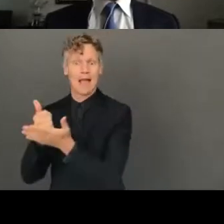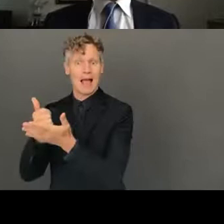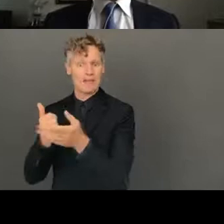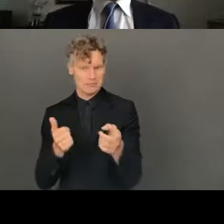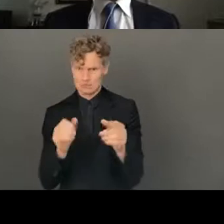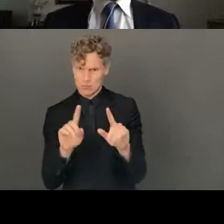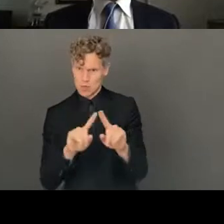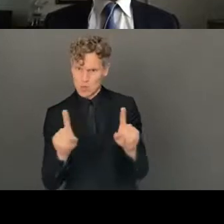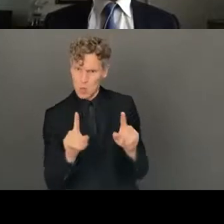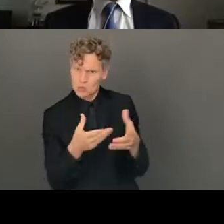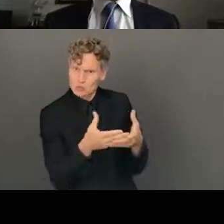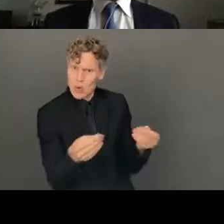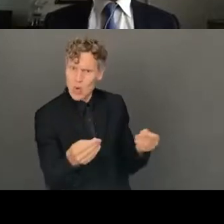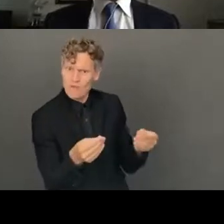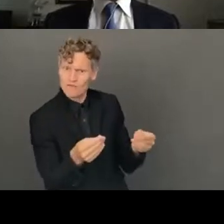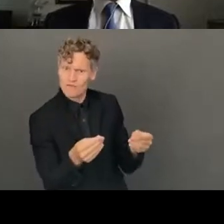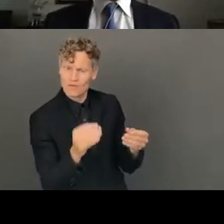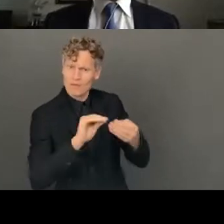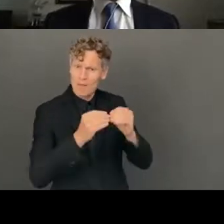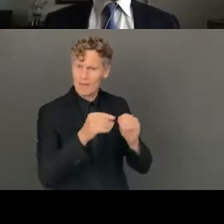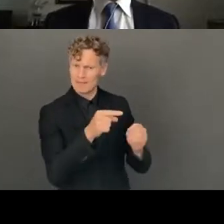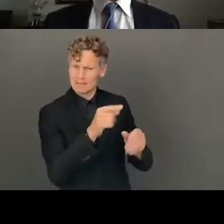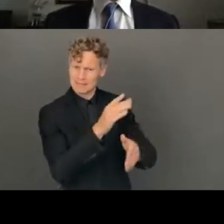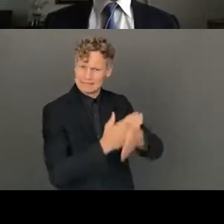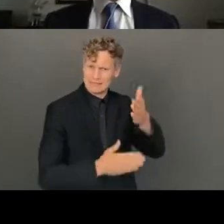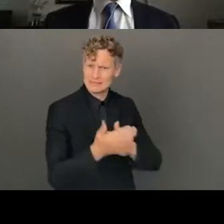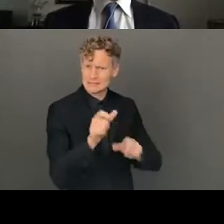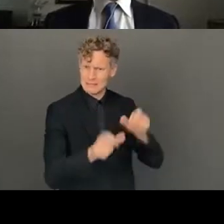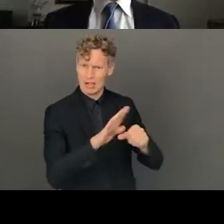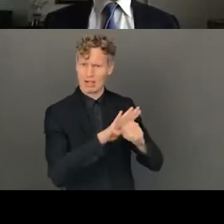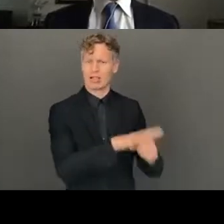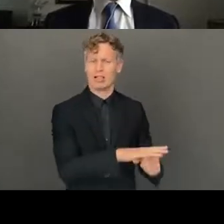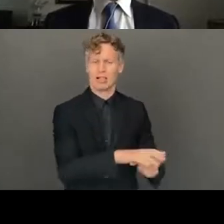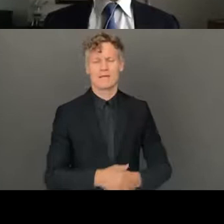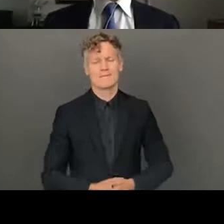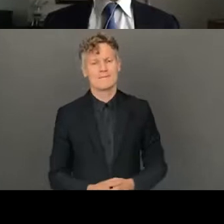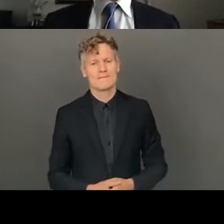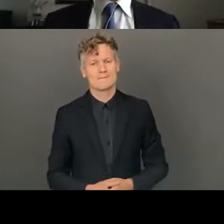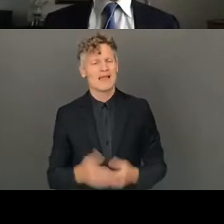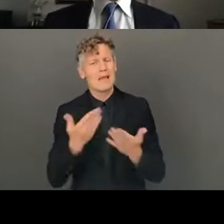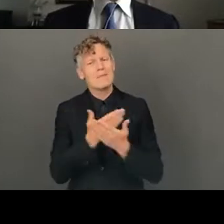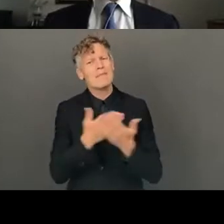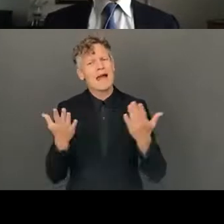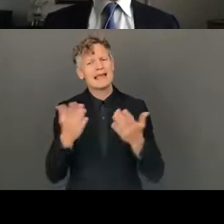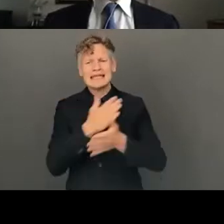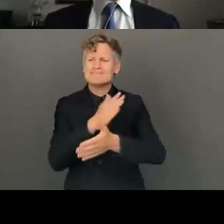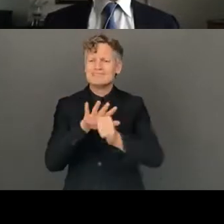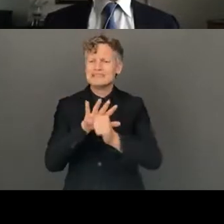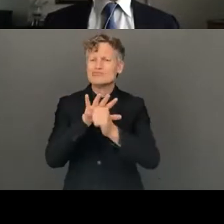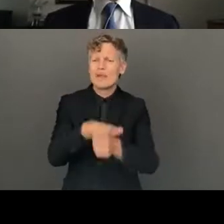la discrimination pour les personnes en situation de handicap. Différentes sortes de discrimination